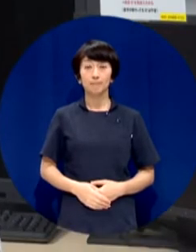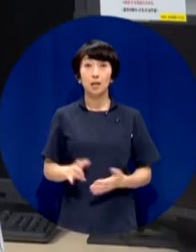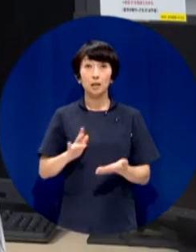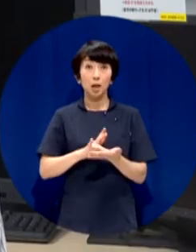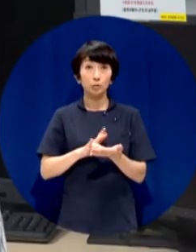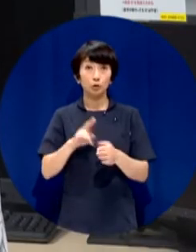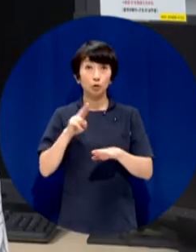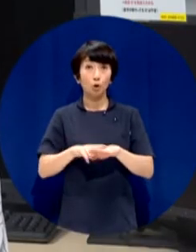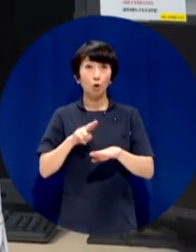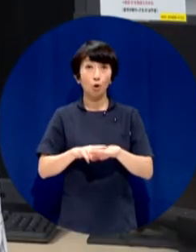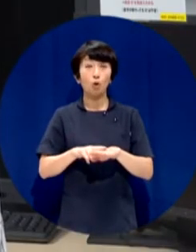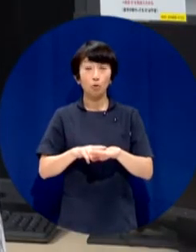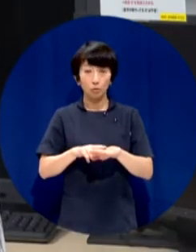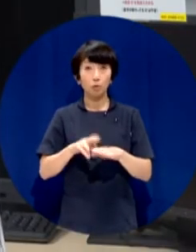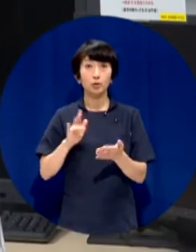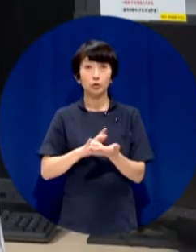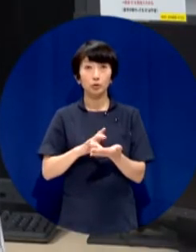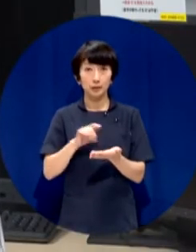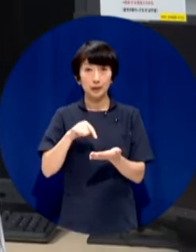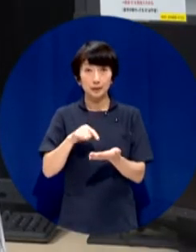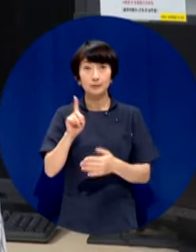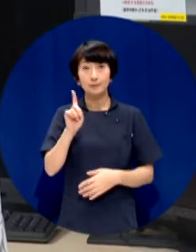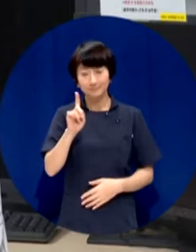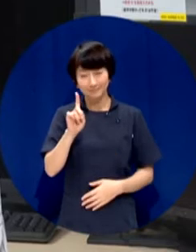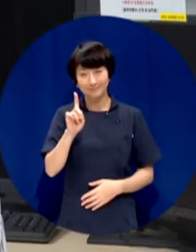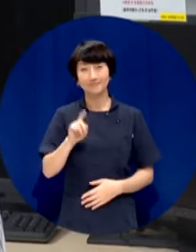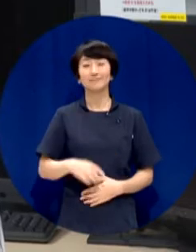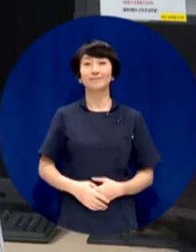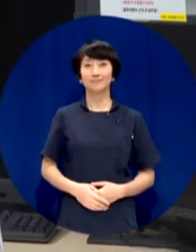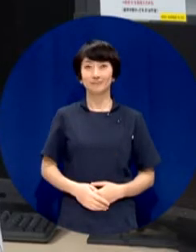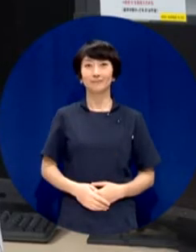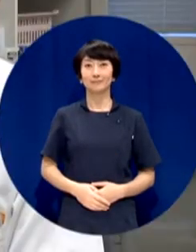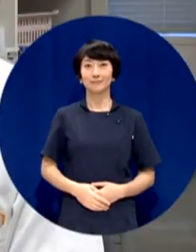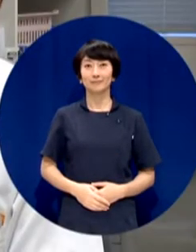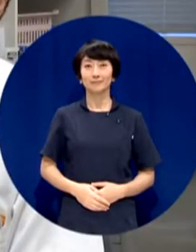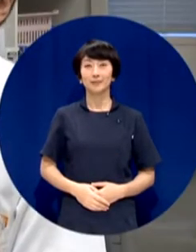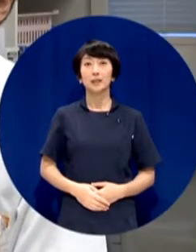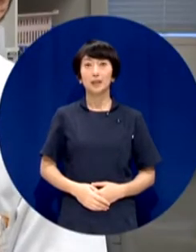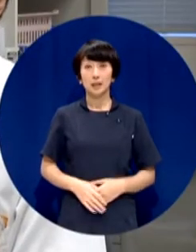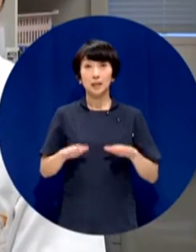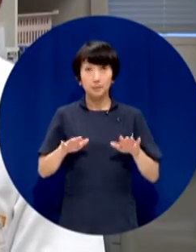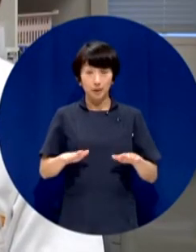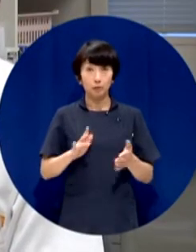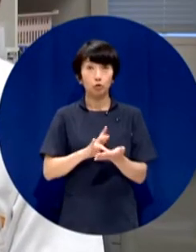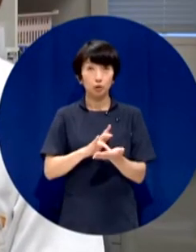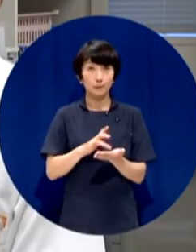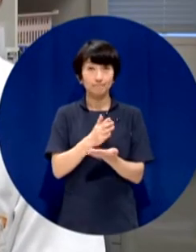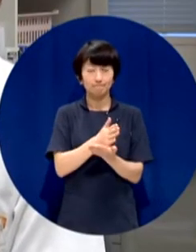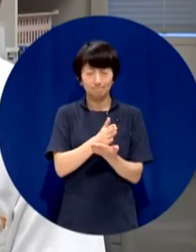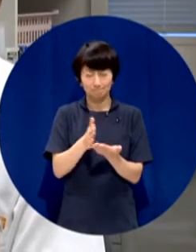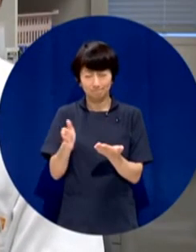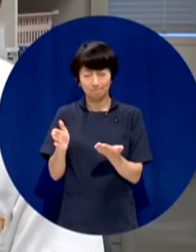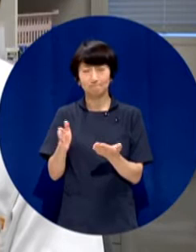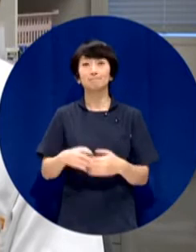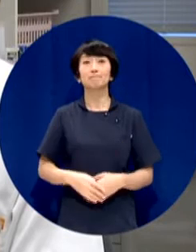その薬物療法についてなんですが、どのような薬が使われているんですか。 はい、今では、多くの薬